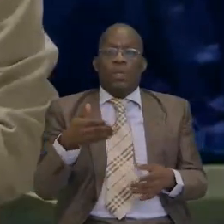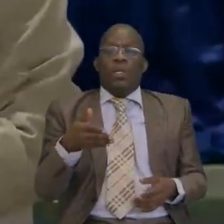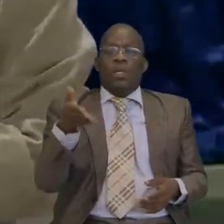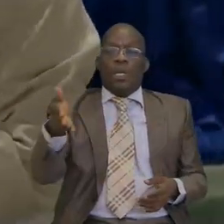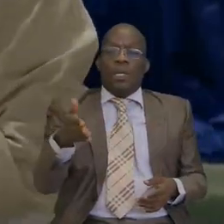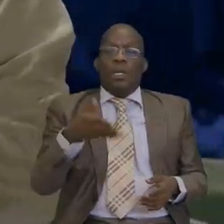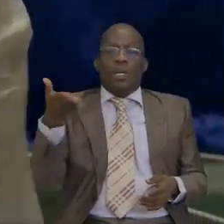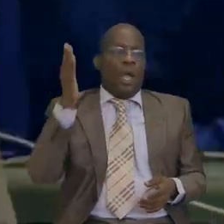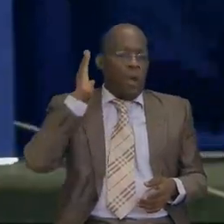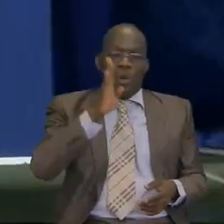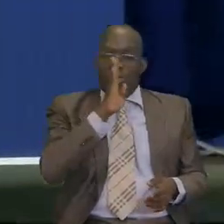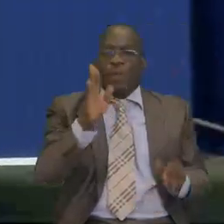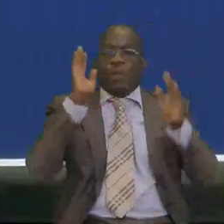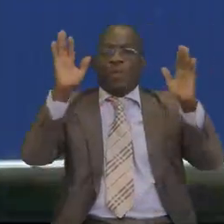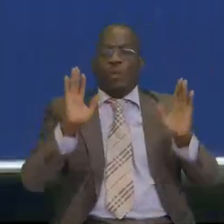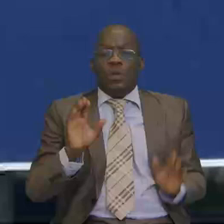prodiges.